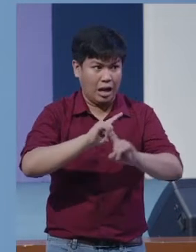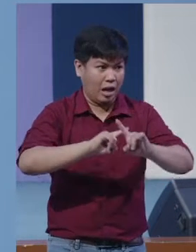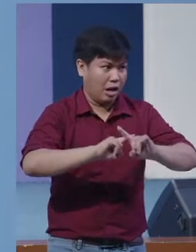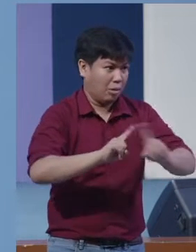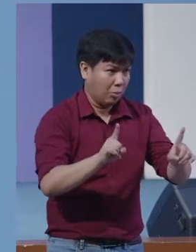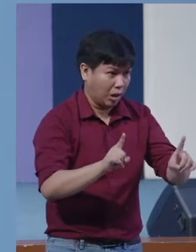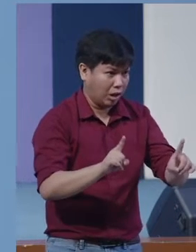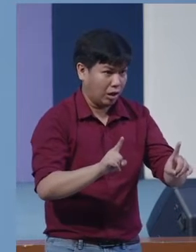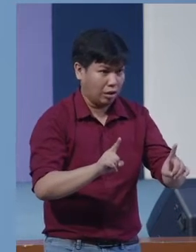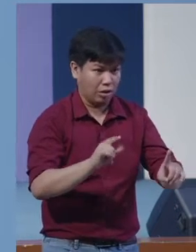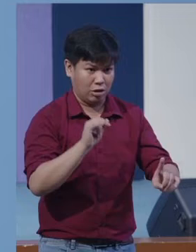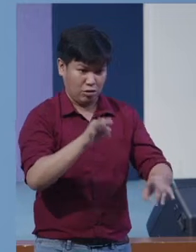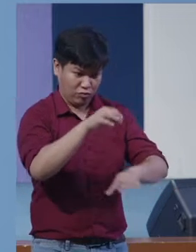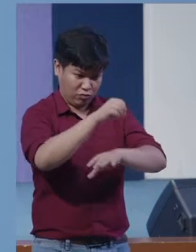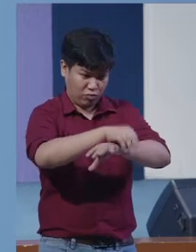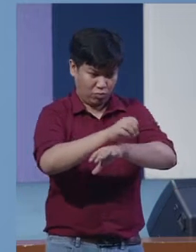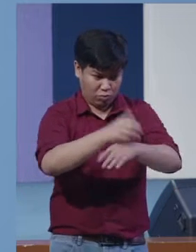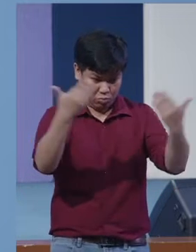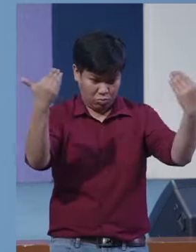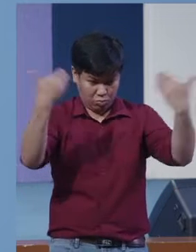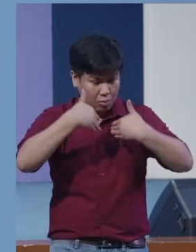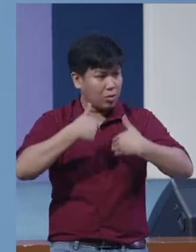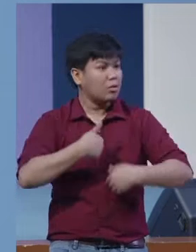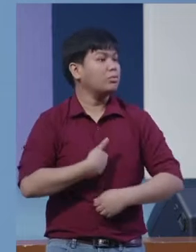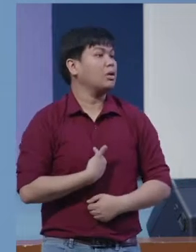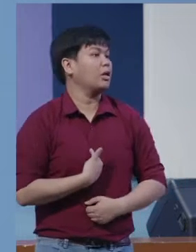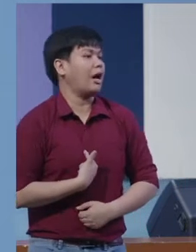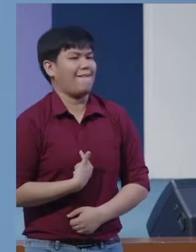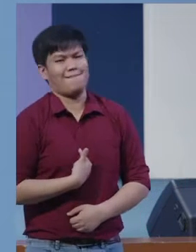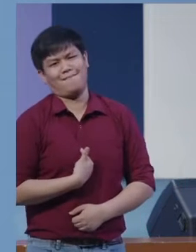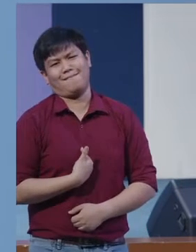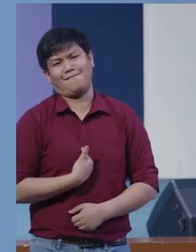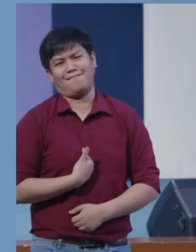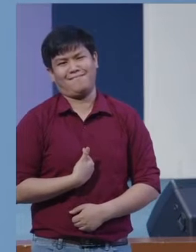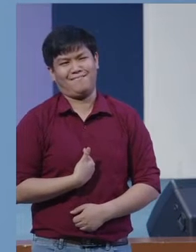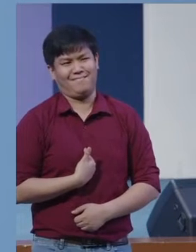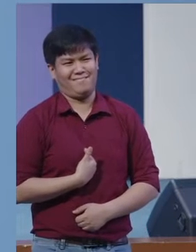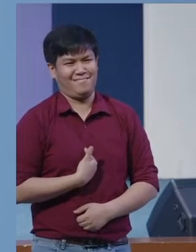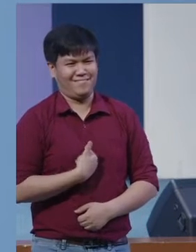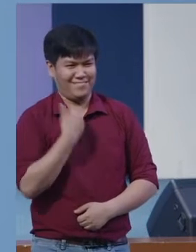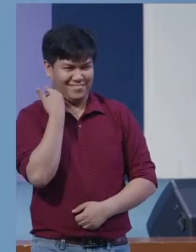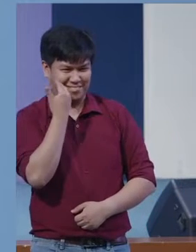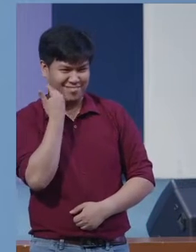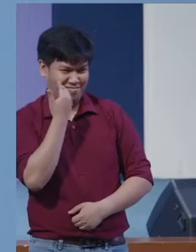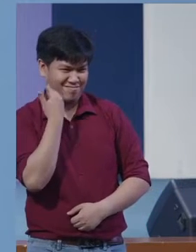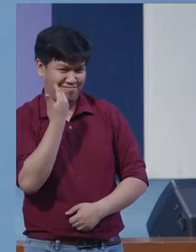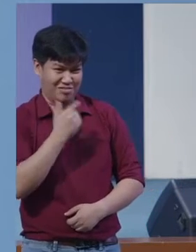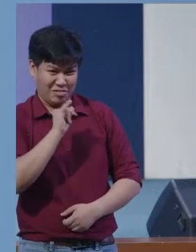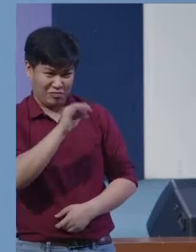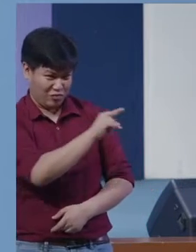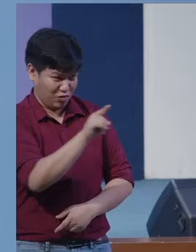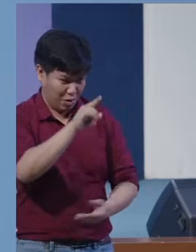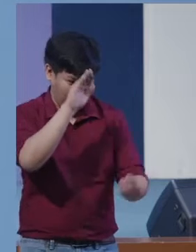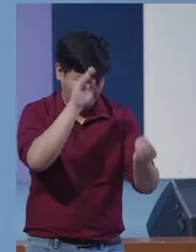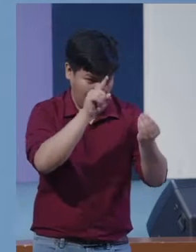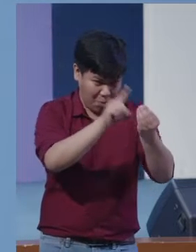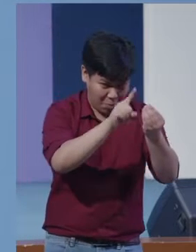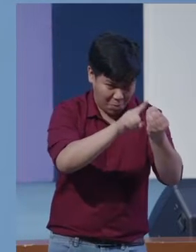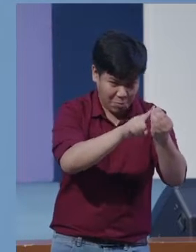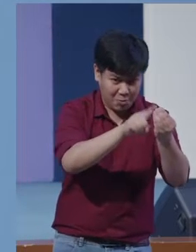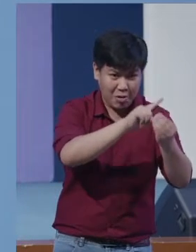kayo ang pinag-uusapan. No? Kung kayo ang subject ng isang